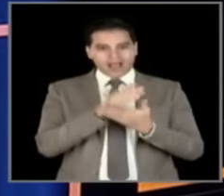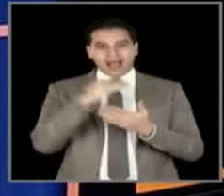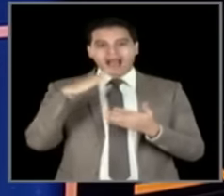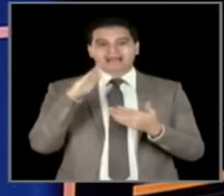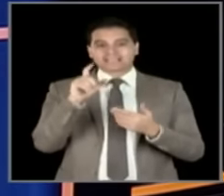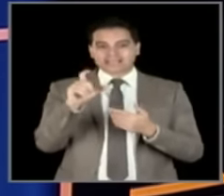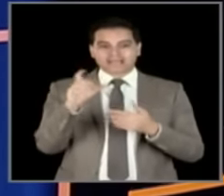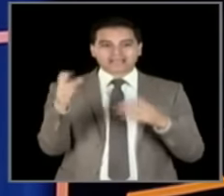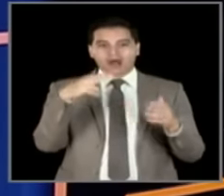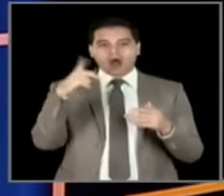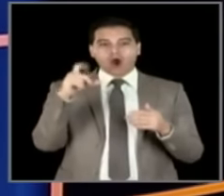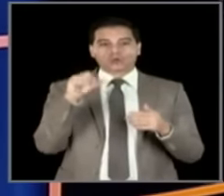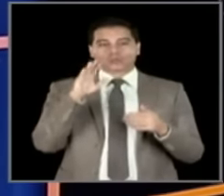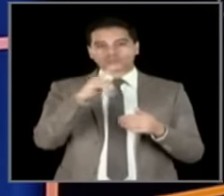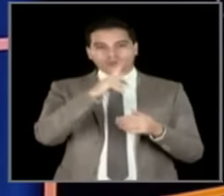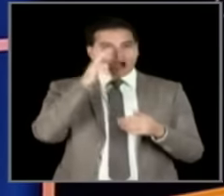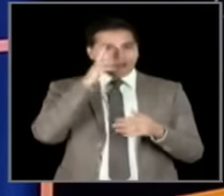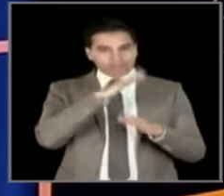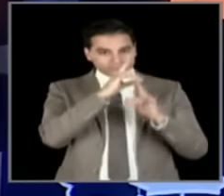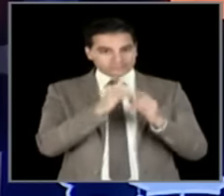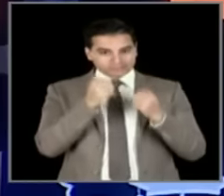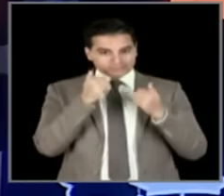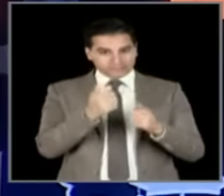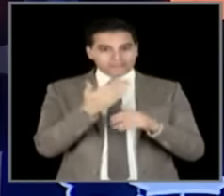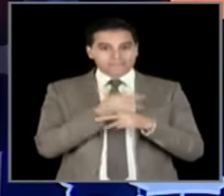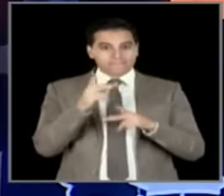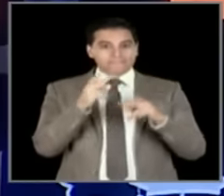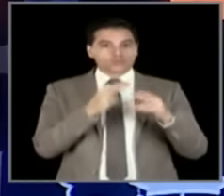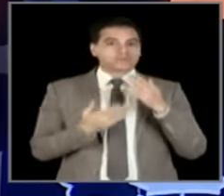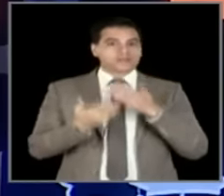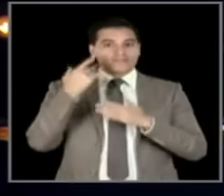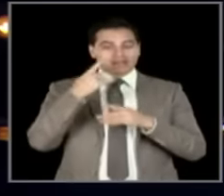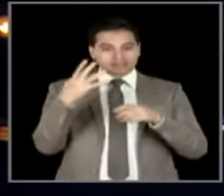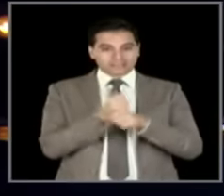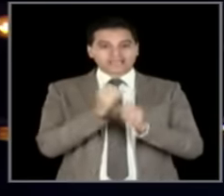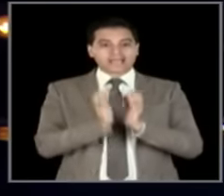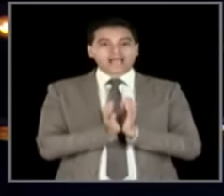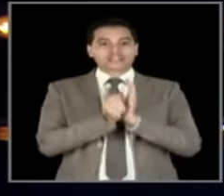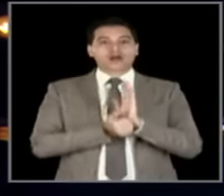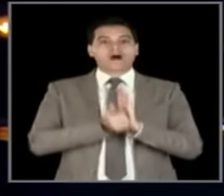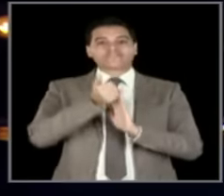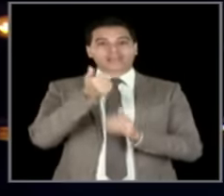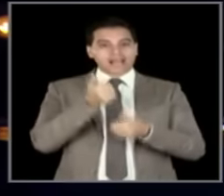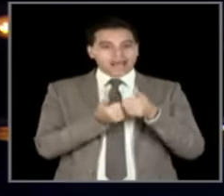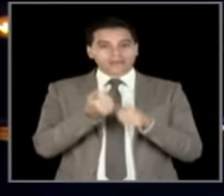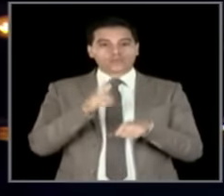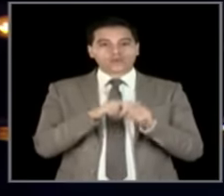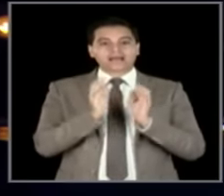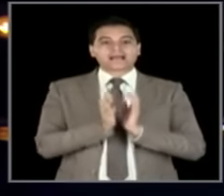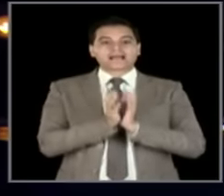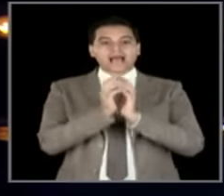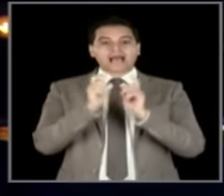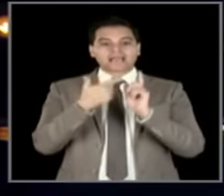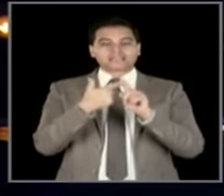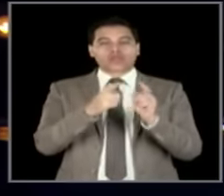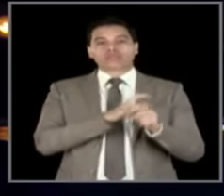إيه؟ الحمد لله. نحتفل بيه الأول لأن الموسم اللي فات خد كاس أفضل لاعب وخد كاس